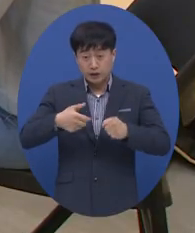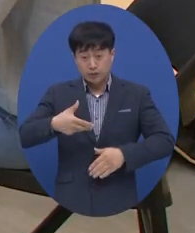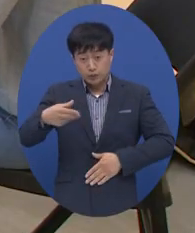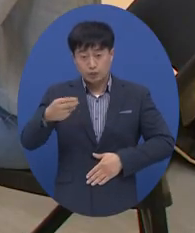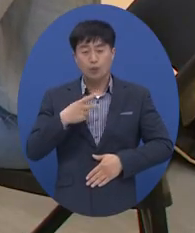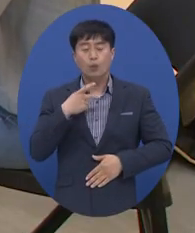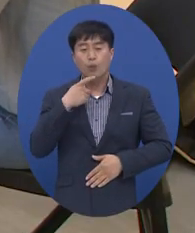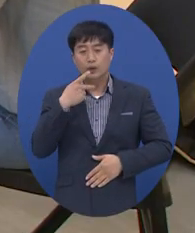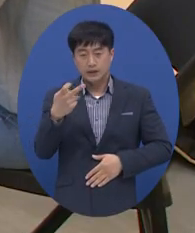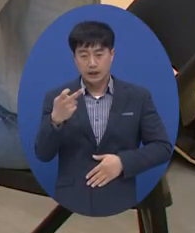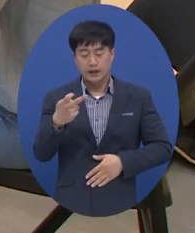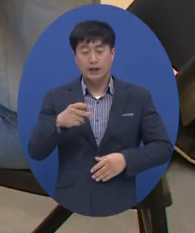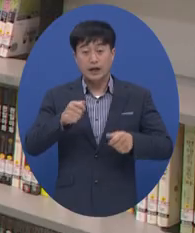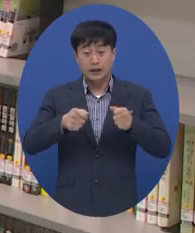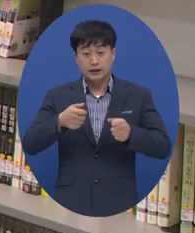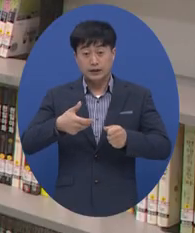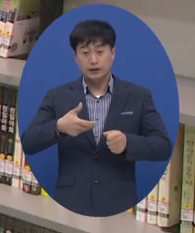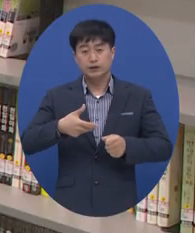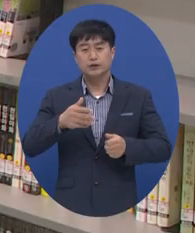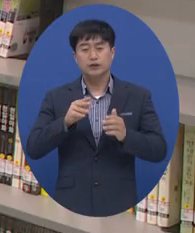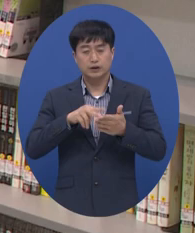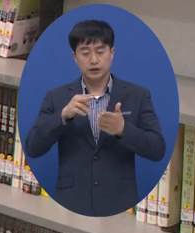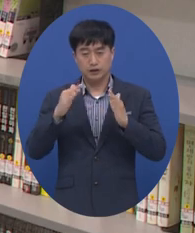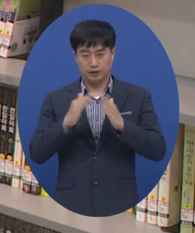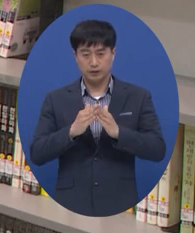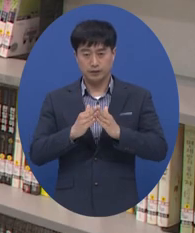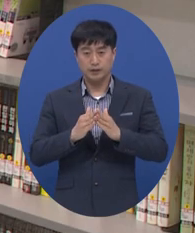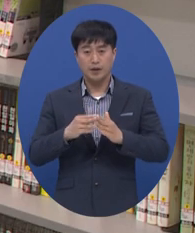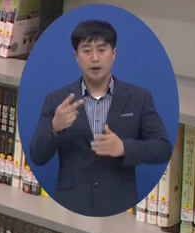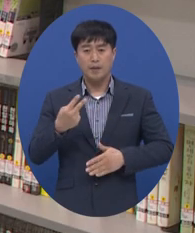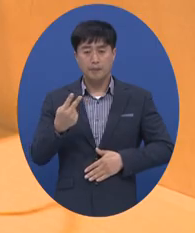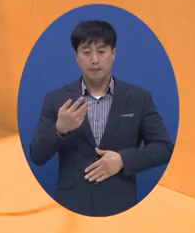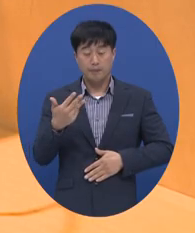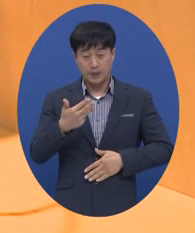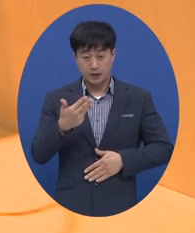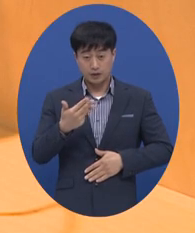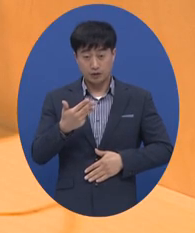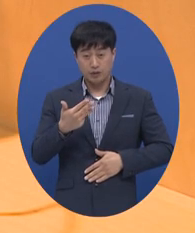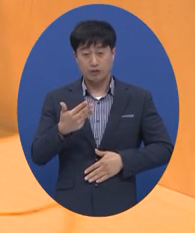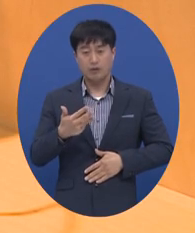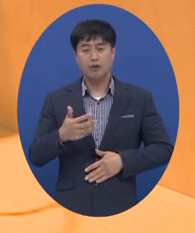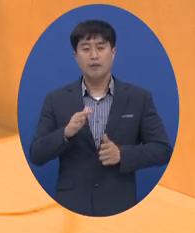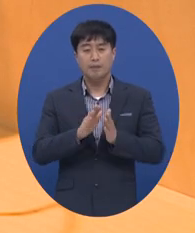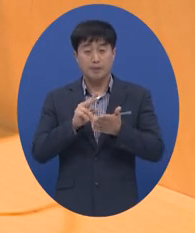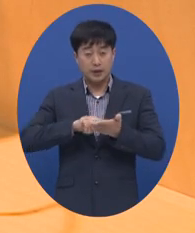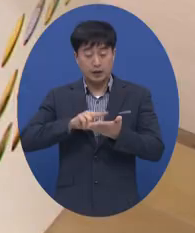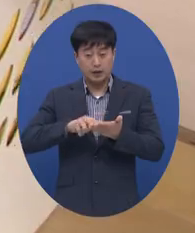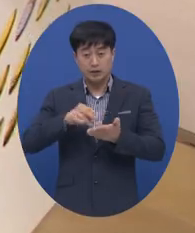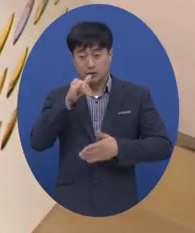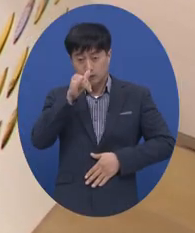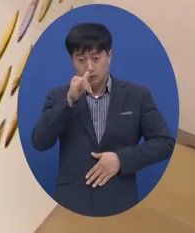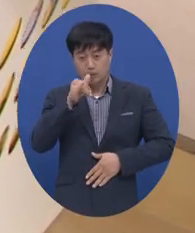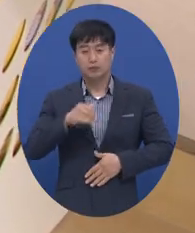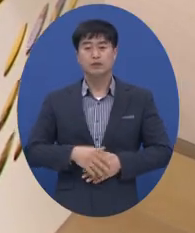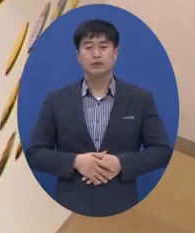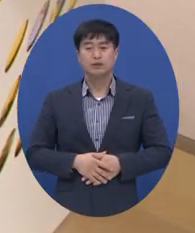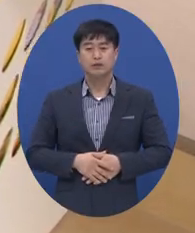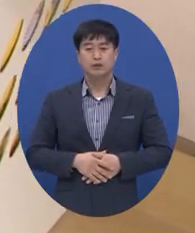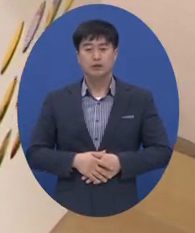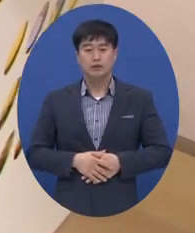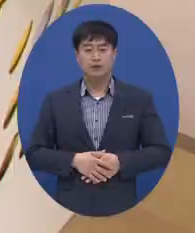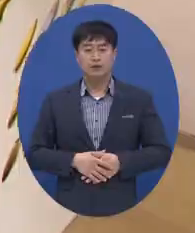악기를 빌려주는 오산 악기 도서관과 8천 5백 여 권의 만화를 소장하고 있는 안성 보게 도서관 등 도서관 마다 볼거리도